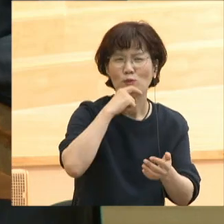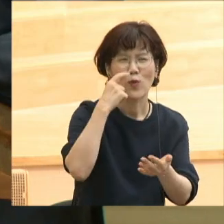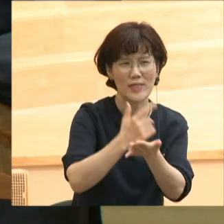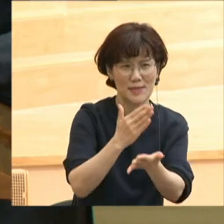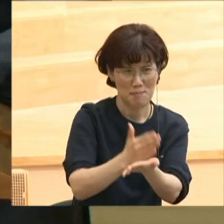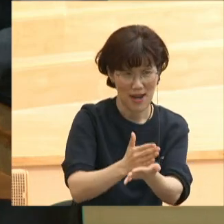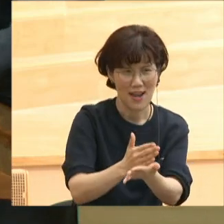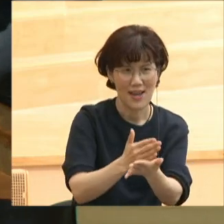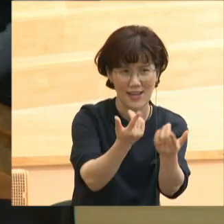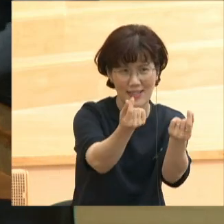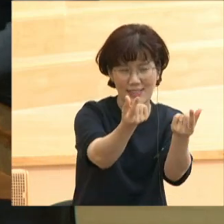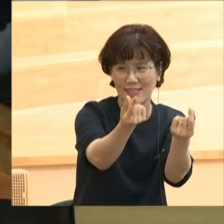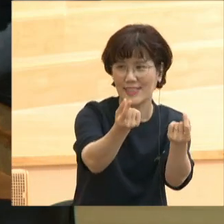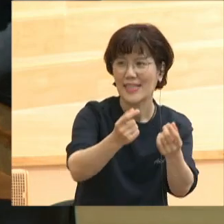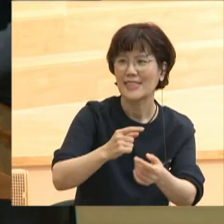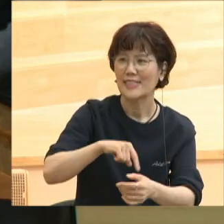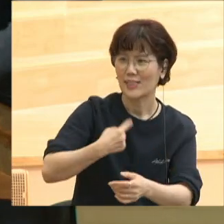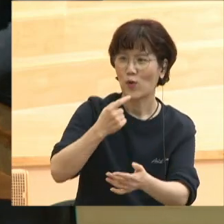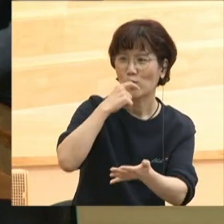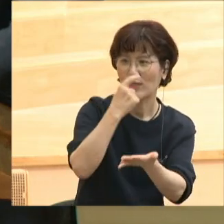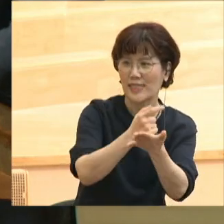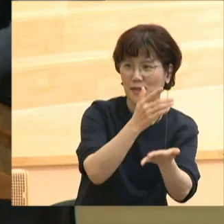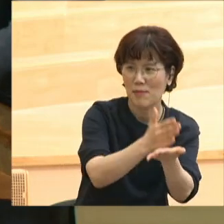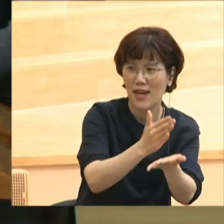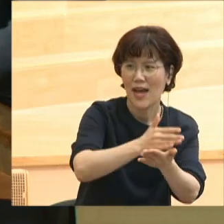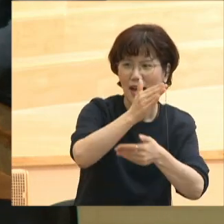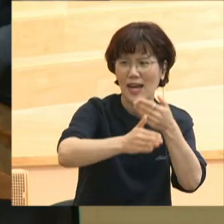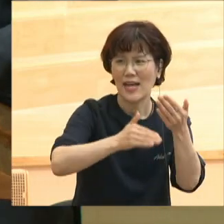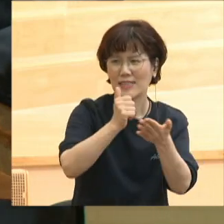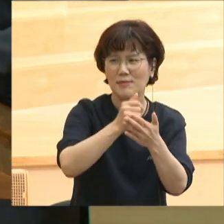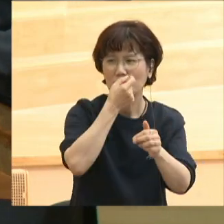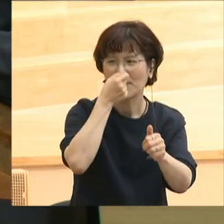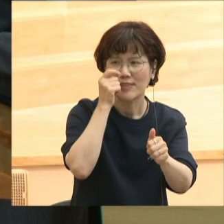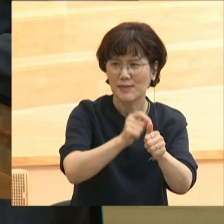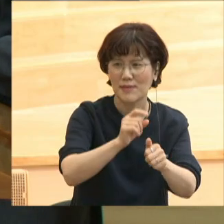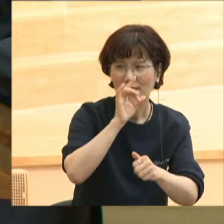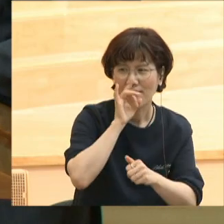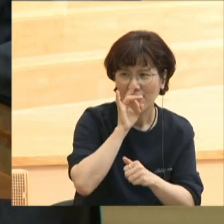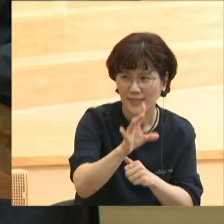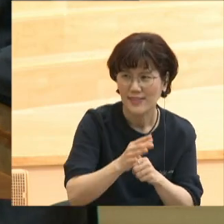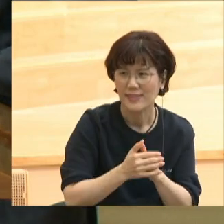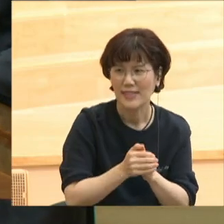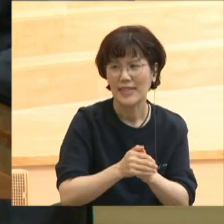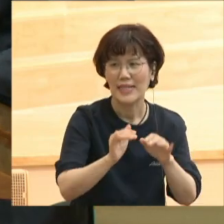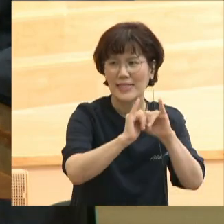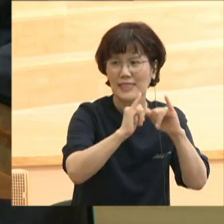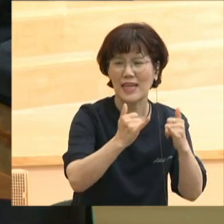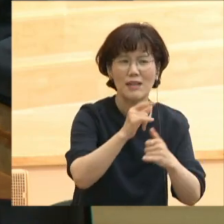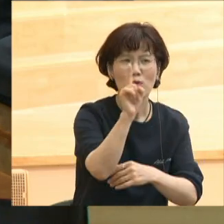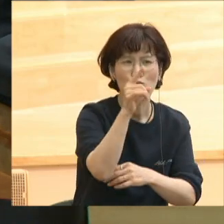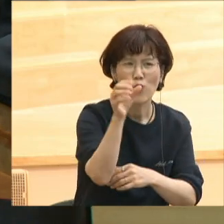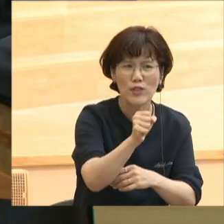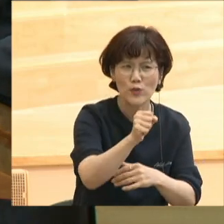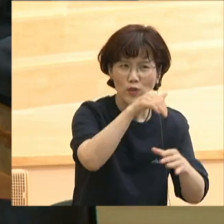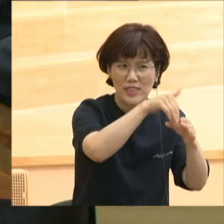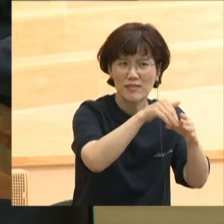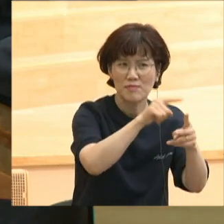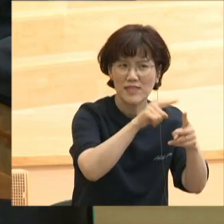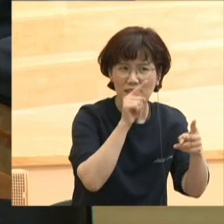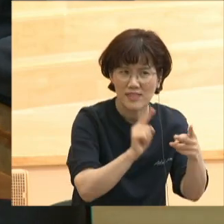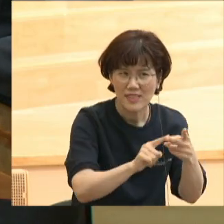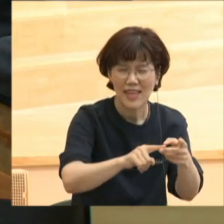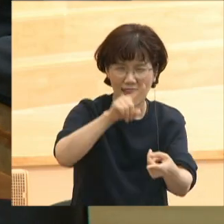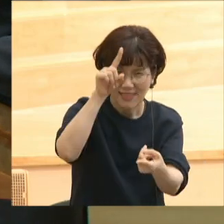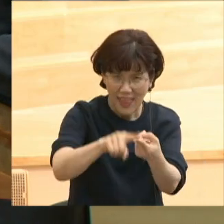같이 시작. 스스로 속이지 말라. 하나님은 업신여김을 받지 아니하시나니 사람이 무엇으로